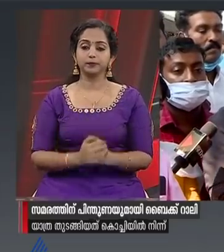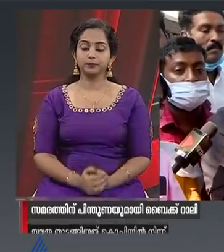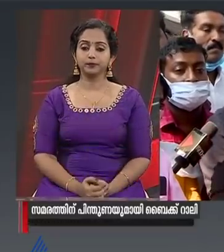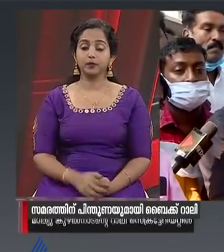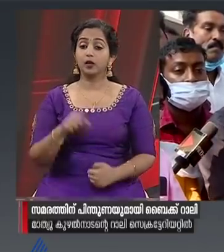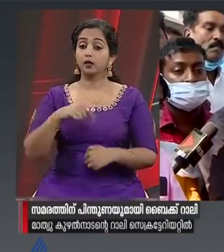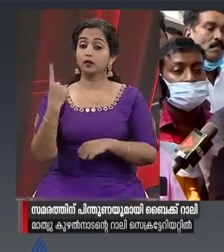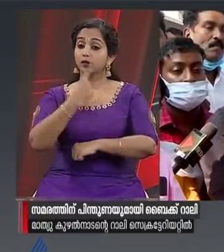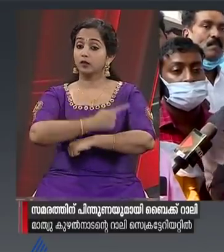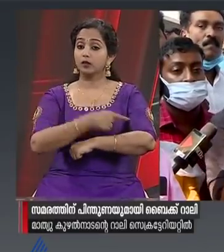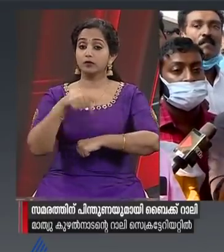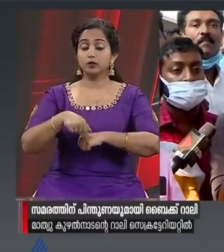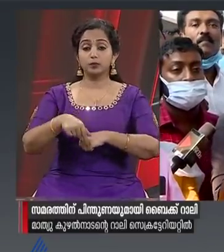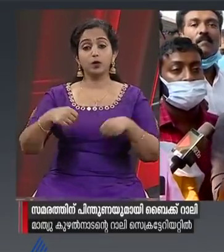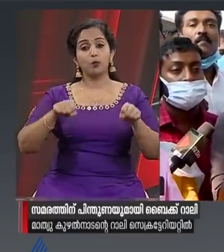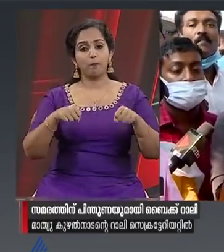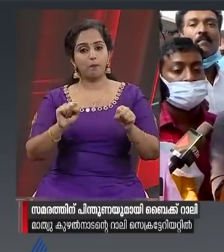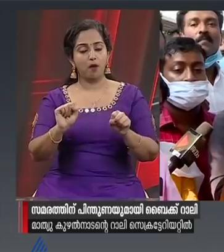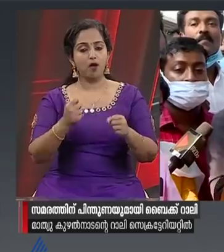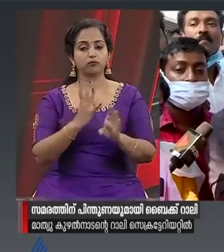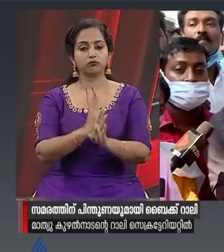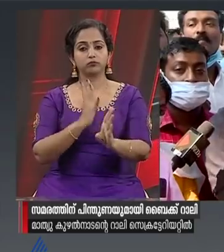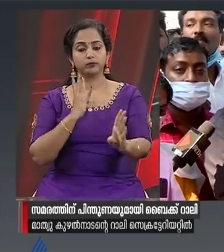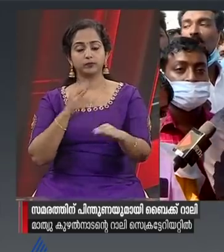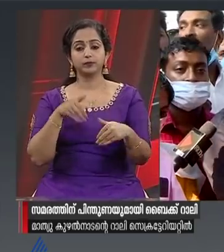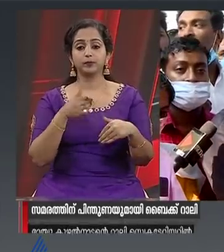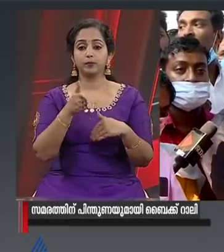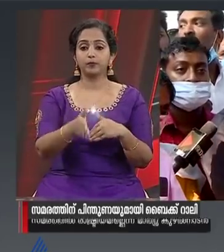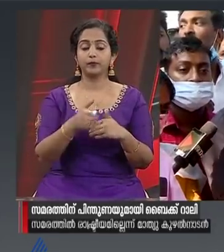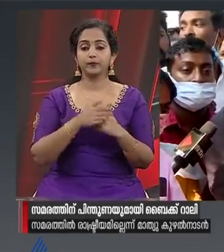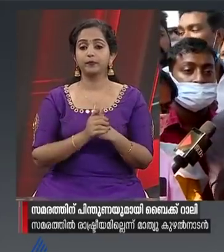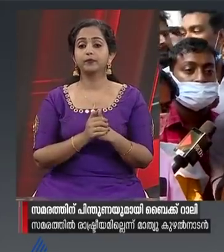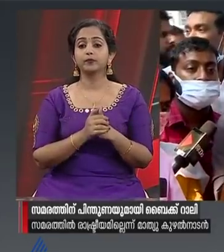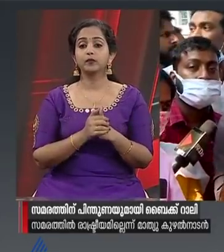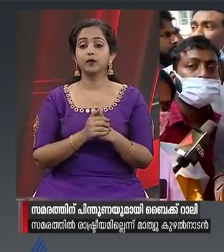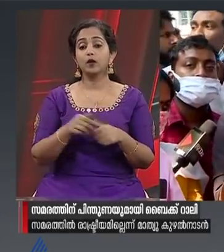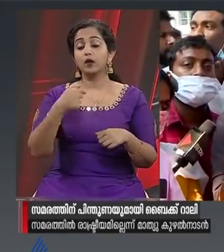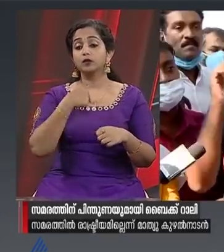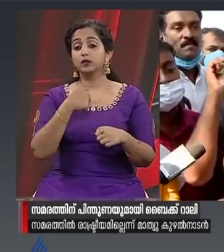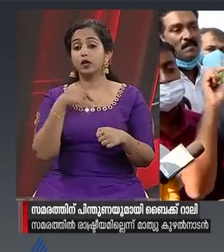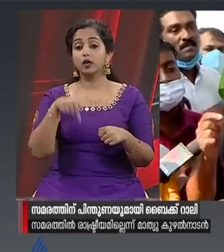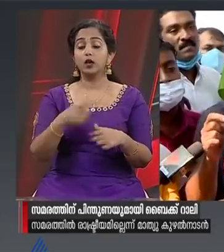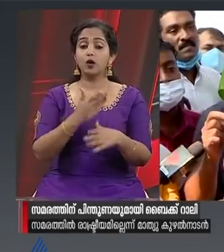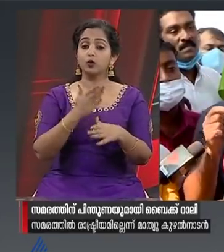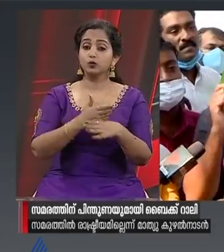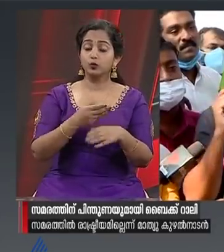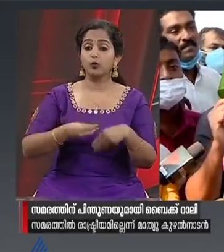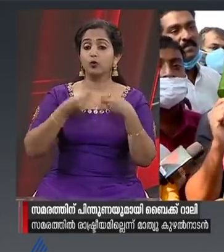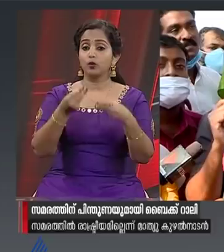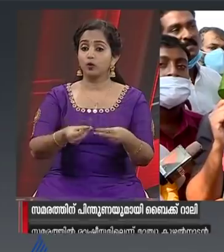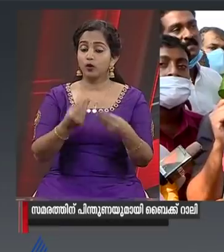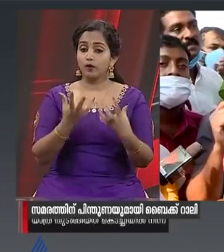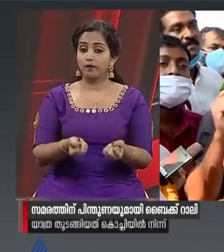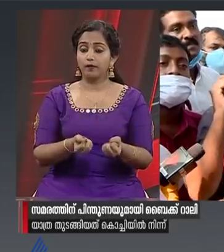ഇന്ന് ഈ നീതിജാഥയുമായി ഇവിടെ വന്നിട്ടുള്ളത്. യഥാർത്ഥത്തിൽ നീതിക്ക് വേണ്ടിയിട്ടുള്ള ഒരു സമരമാണ് ഇവിടെ നടക്കുന്നത്. അടിയന്തരമായി ഈ